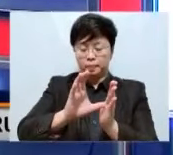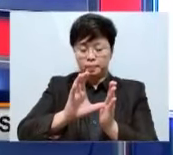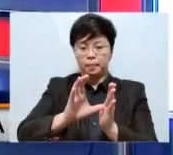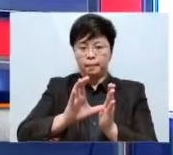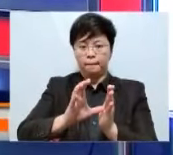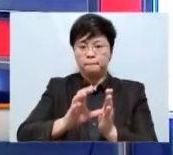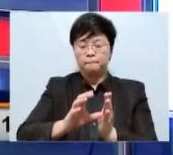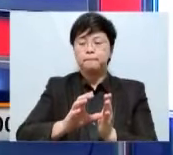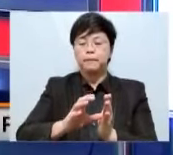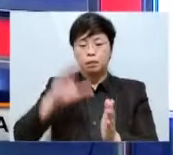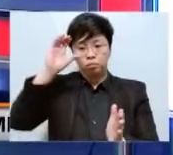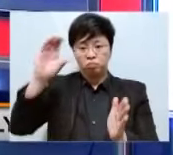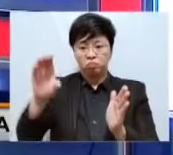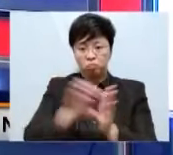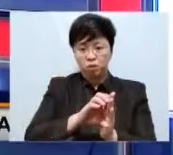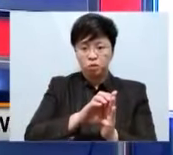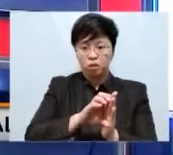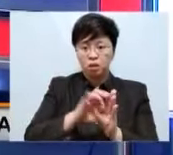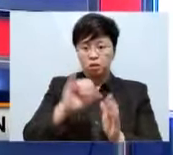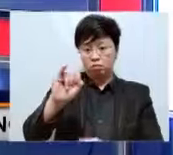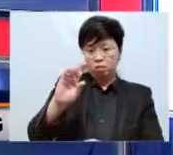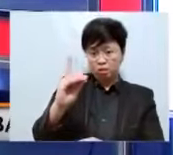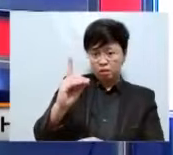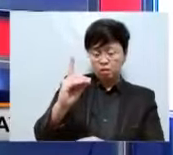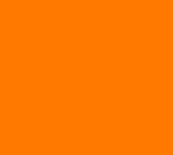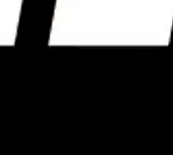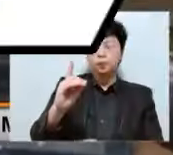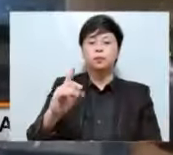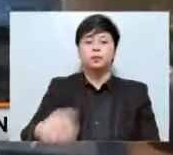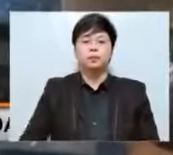voters. Nasa frontline ng balitang yan si JC Cosico.